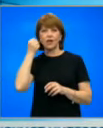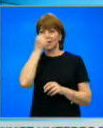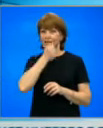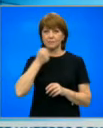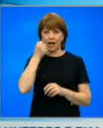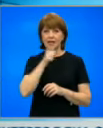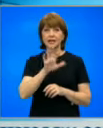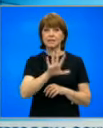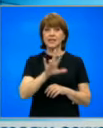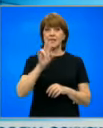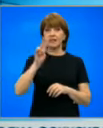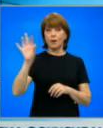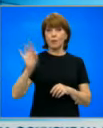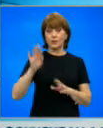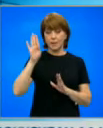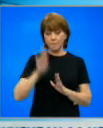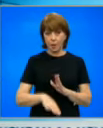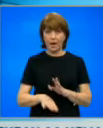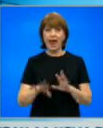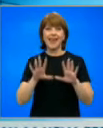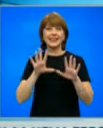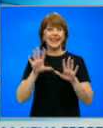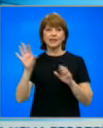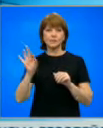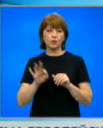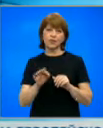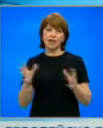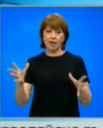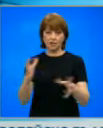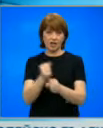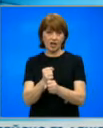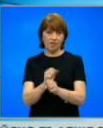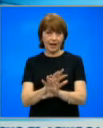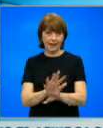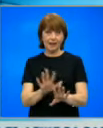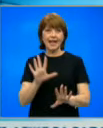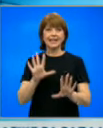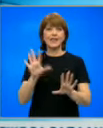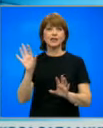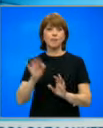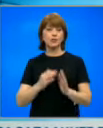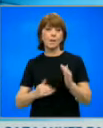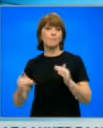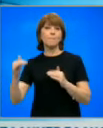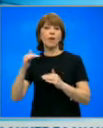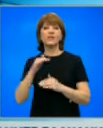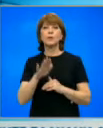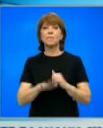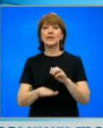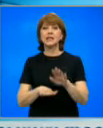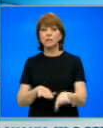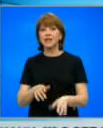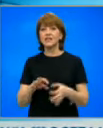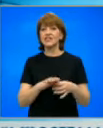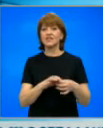са с 52% по-малко, като 10 от тях са разкрити. С 10% повече обаче са престъпленията,